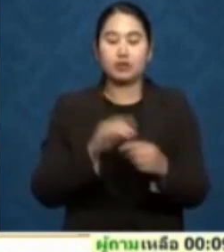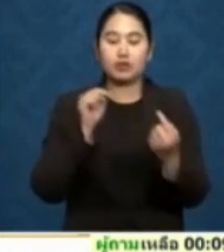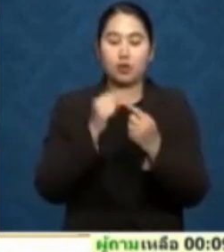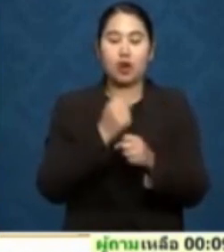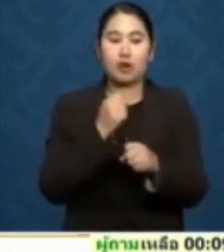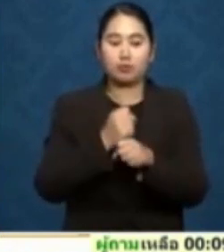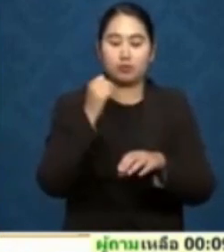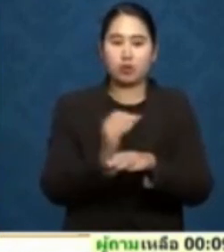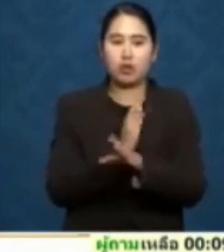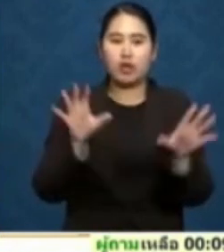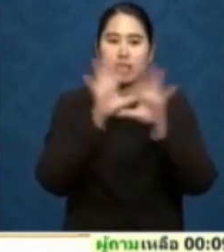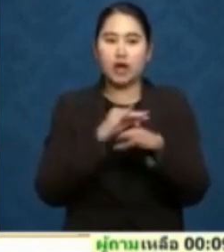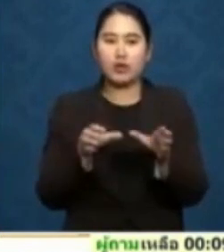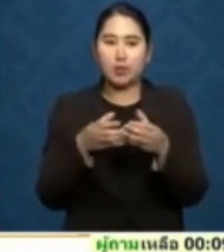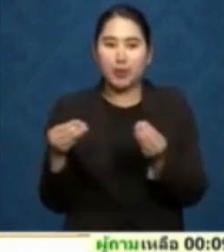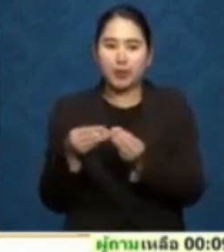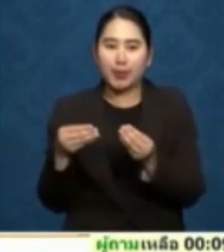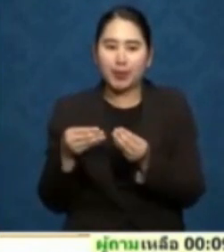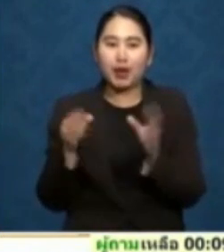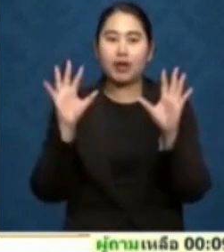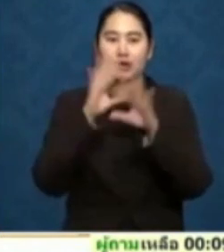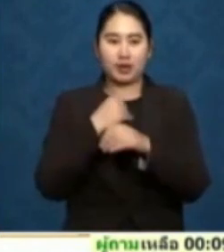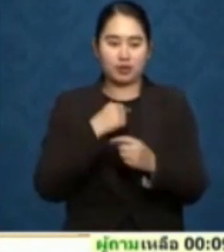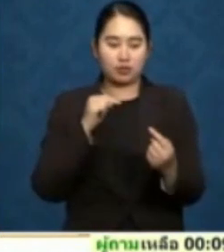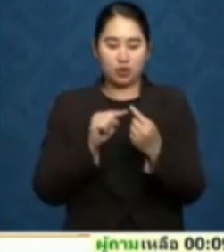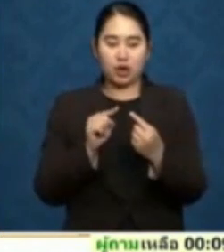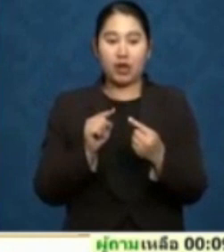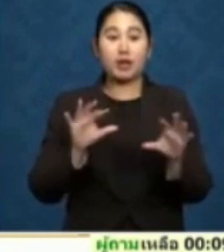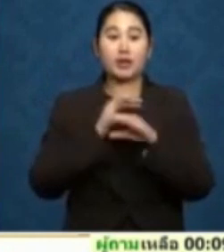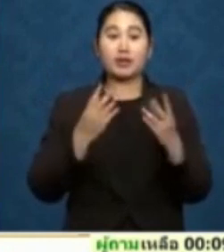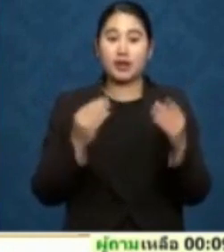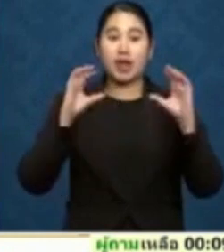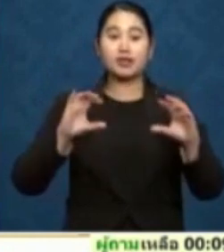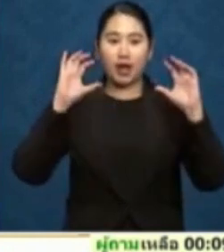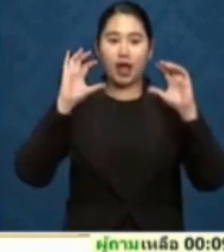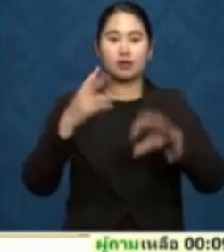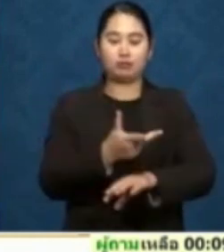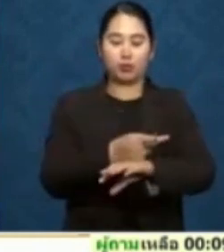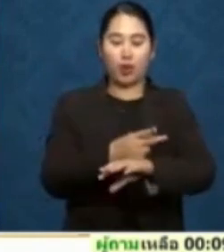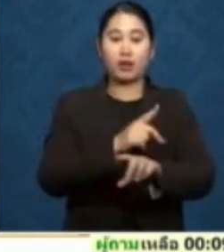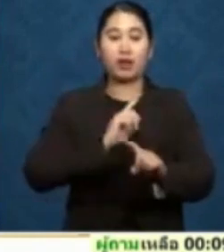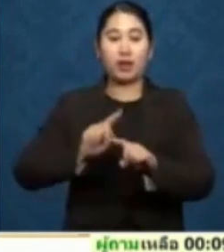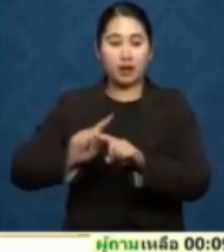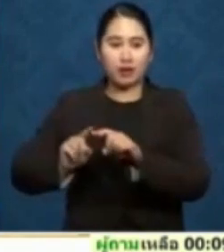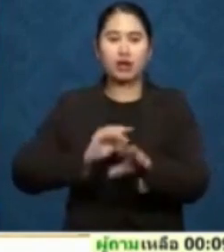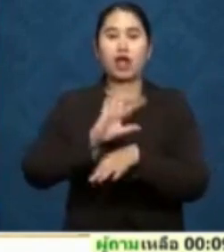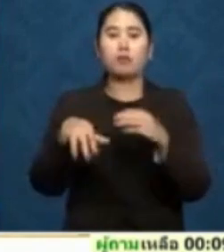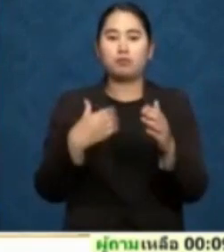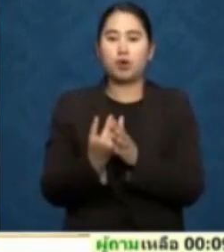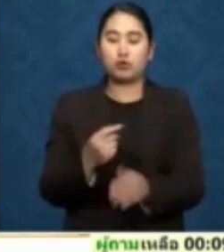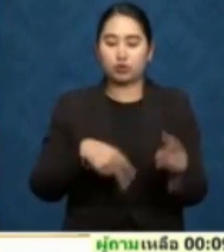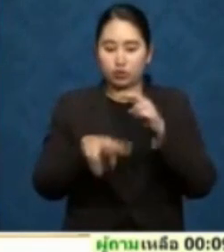เครือข่ายนอมินีในเชิงการลุกล้ำที่สาธารณะทั่วทั้งหาดของภูเก็ตไม่ใช่แค่กรณีนี้กรณีเดียวน